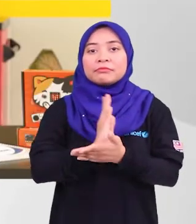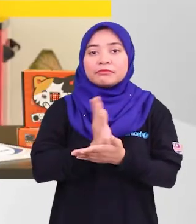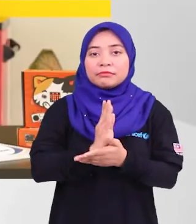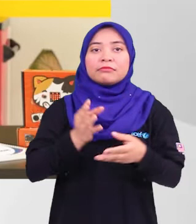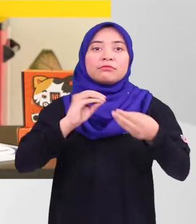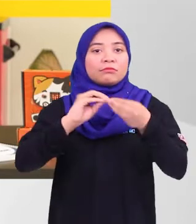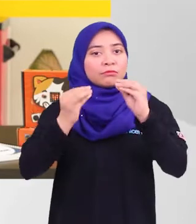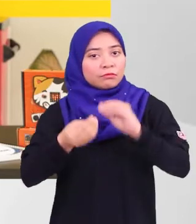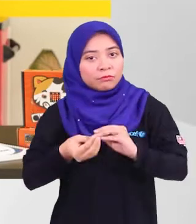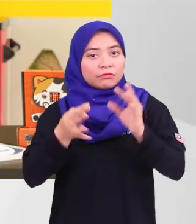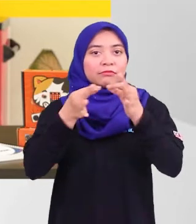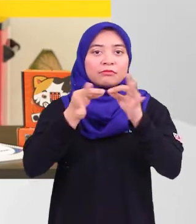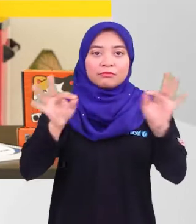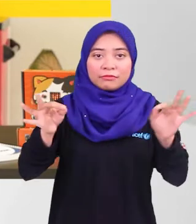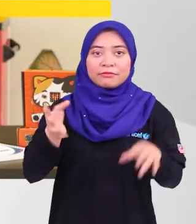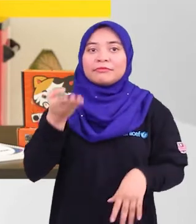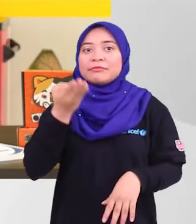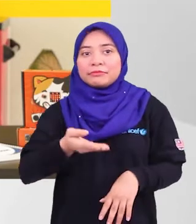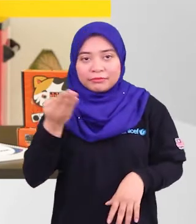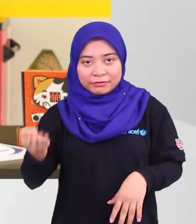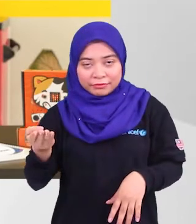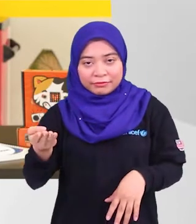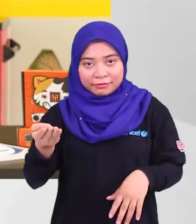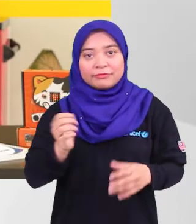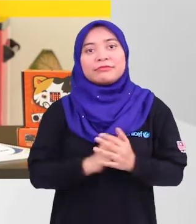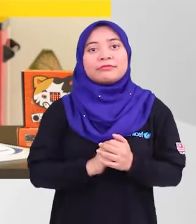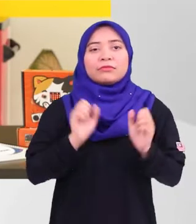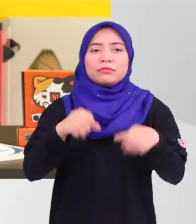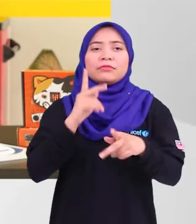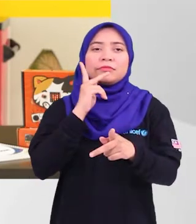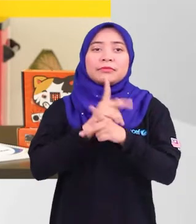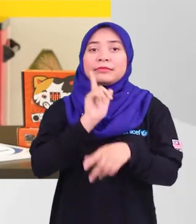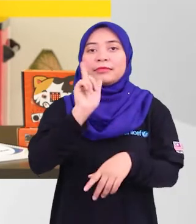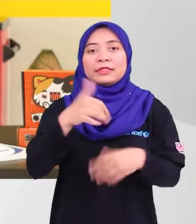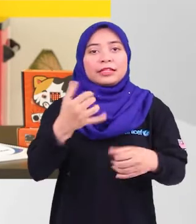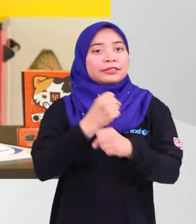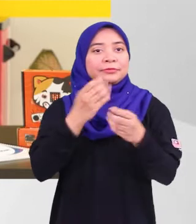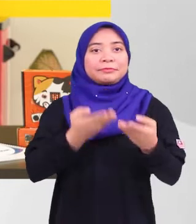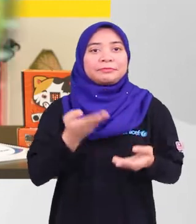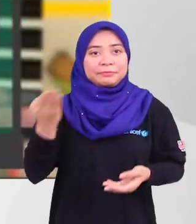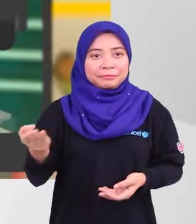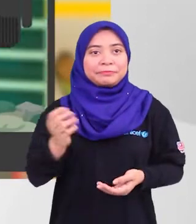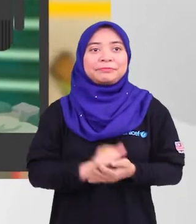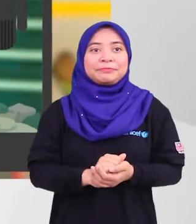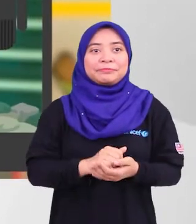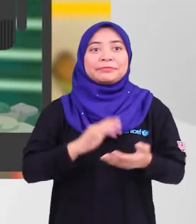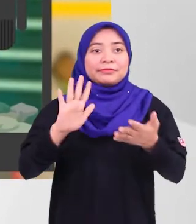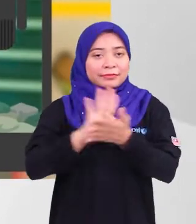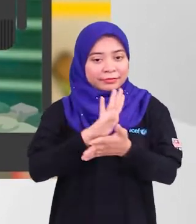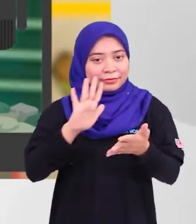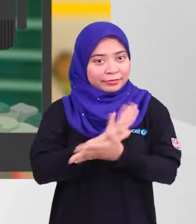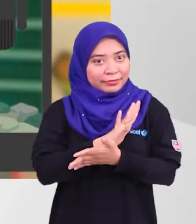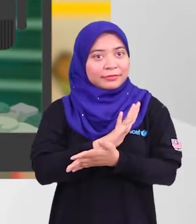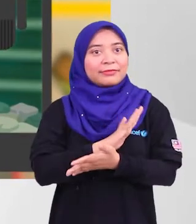ruang simpanan sementara untuk nombor, teks dan objek. Nilai ini boleh disimpan untuk digunakan kemudian. Sediakan semua bahan projek